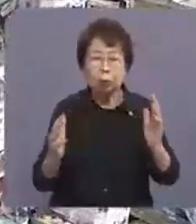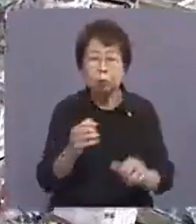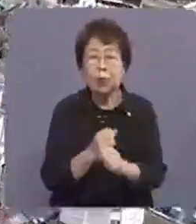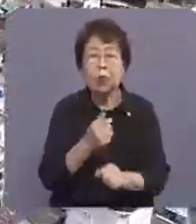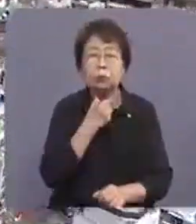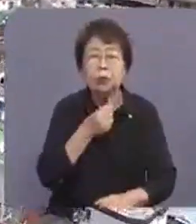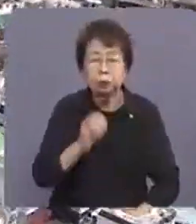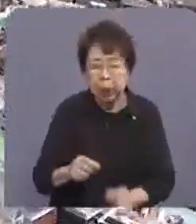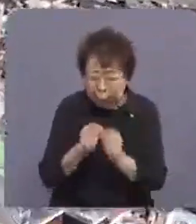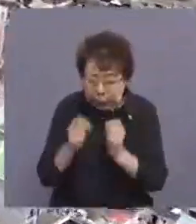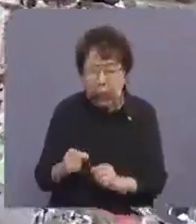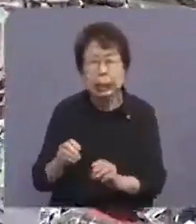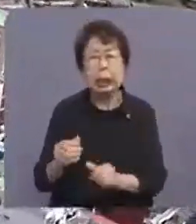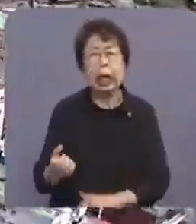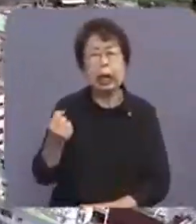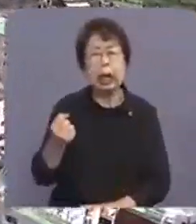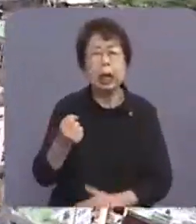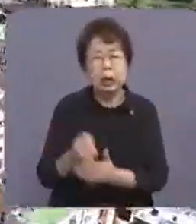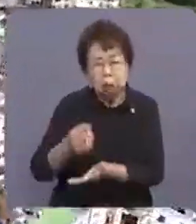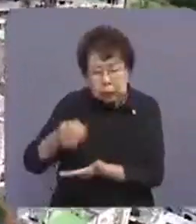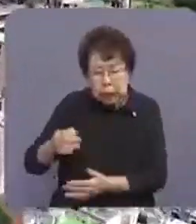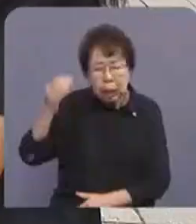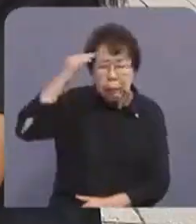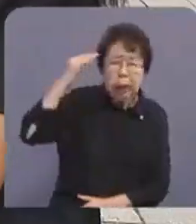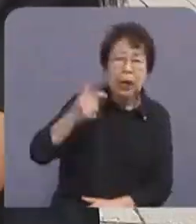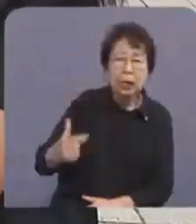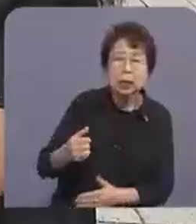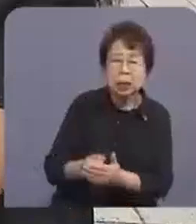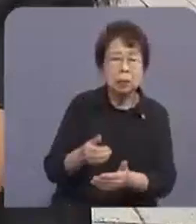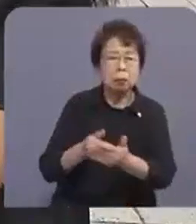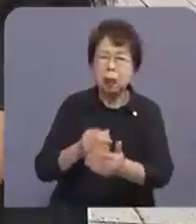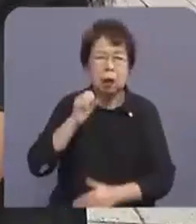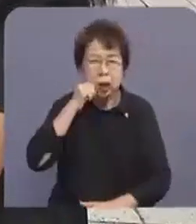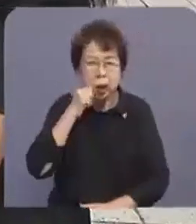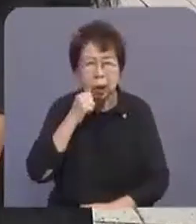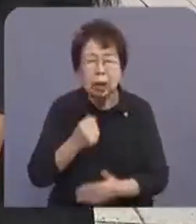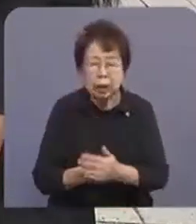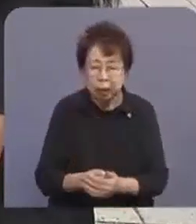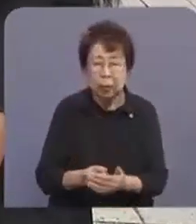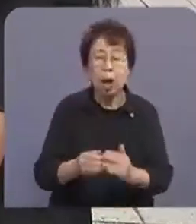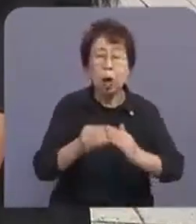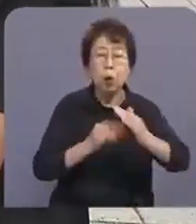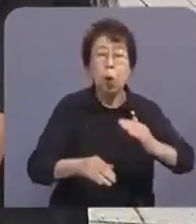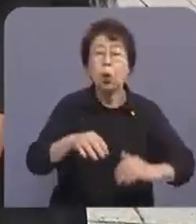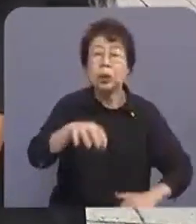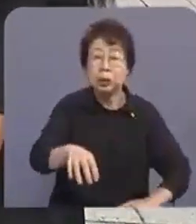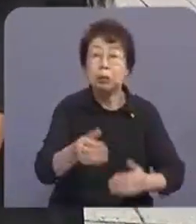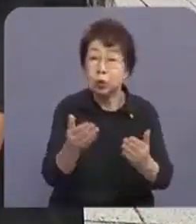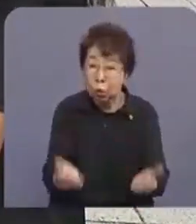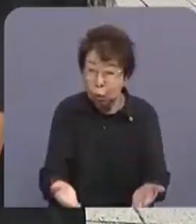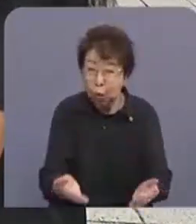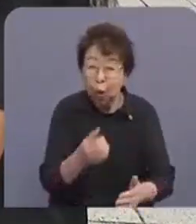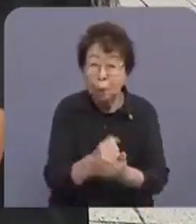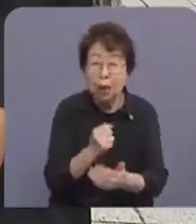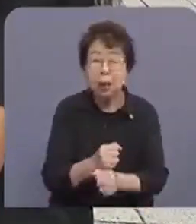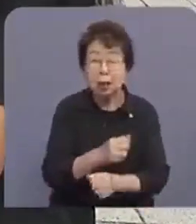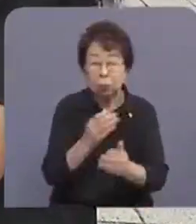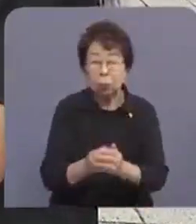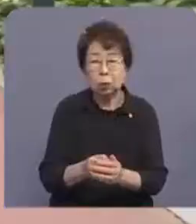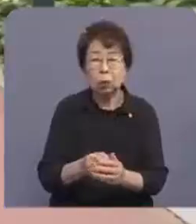사유지는 재산권 문제 탓에 사업 추진이 힘듭니다. 이 때문에 국공유지에만 도시숲을 조성하다 보니 효과가